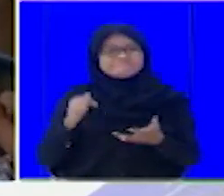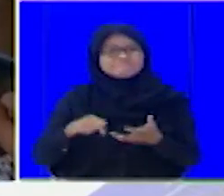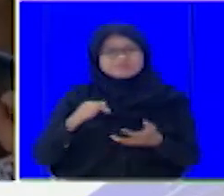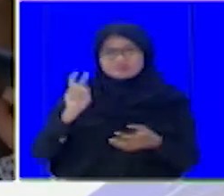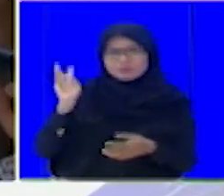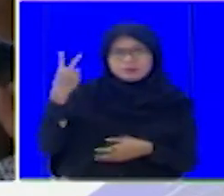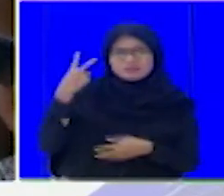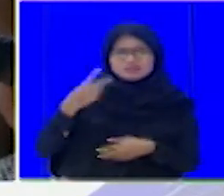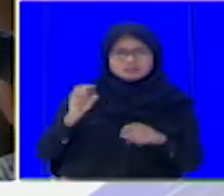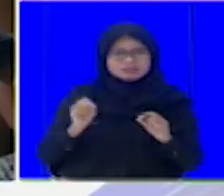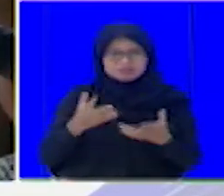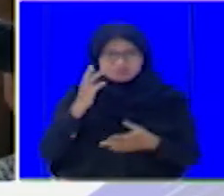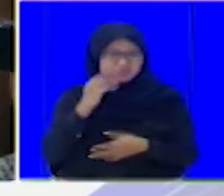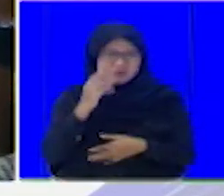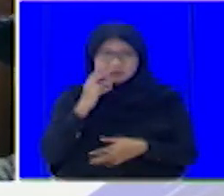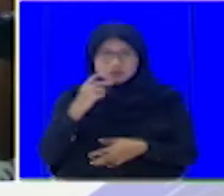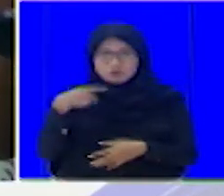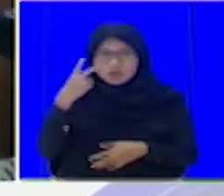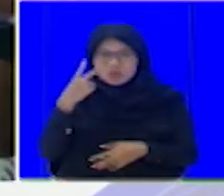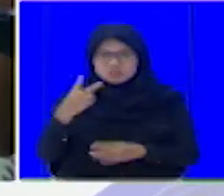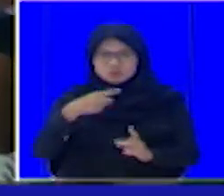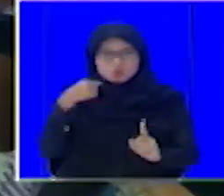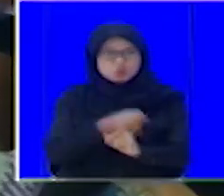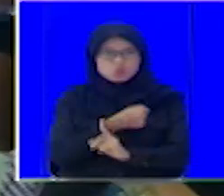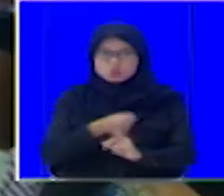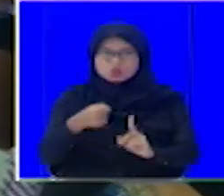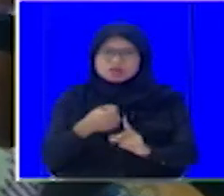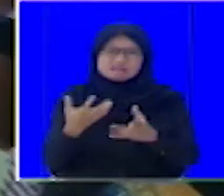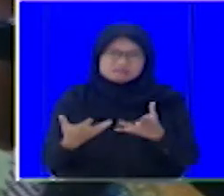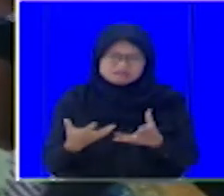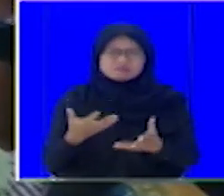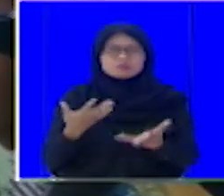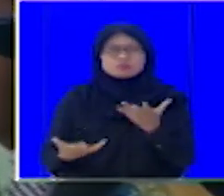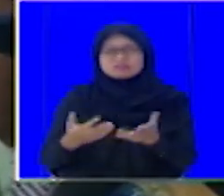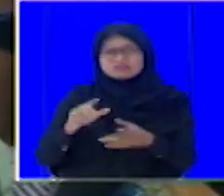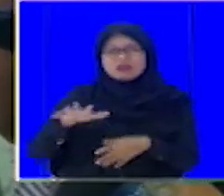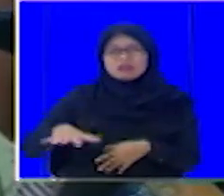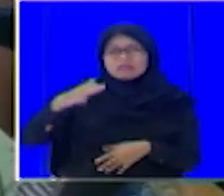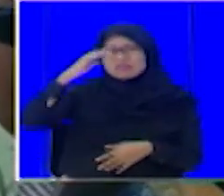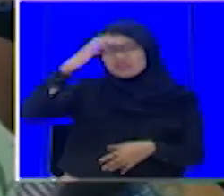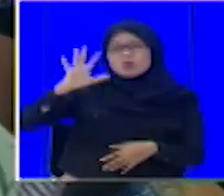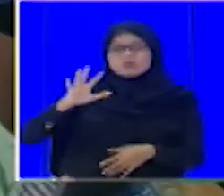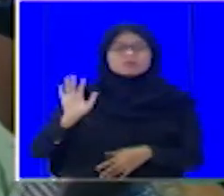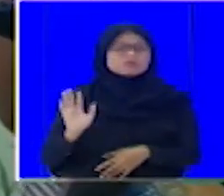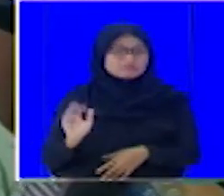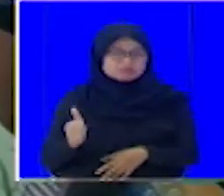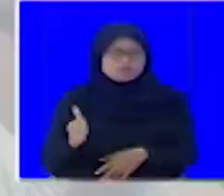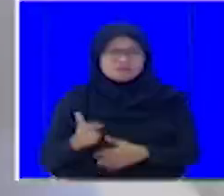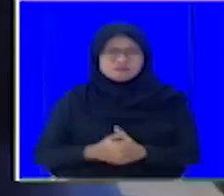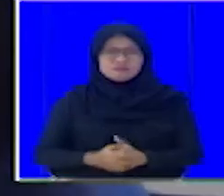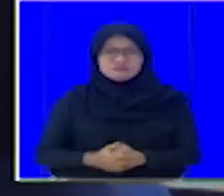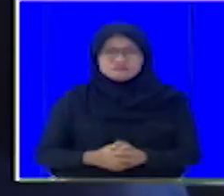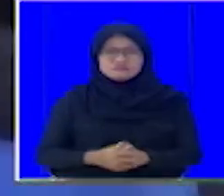alami, dia lihat. Jikalau betul dugaan misalnya ada penyiksaan dan itu di depan mata si anak